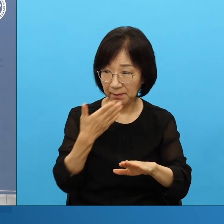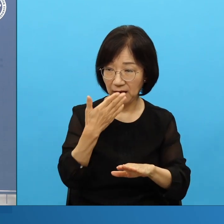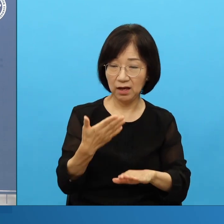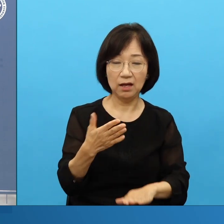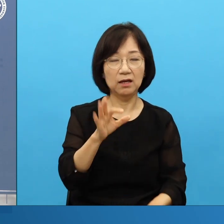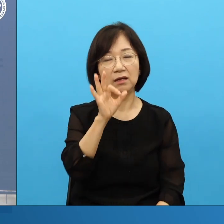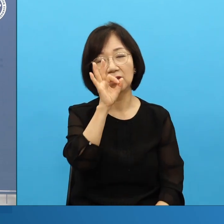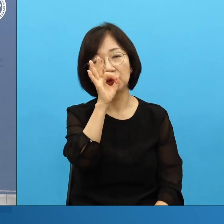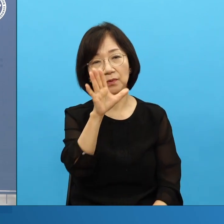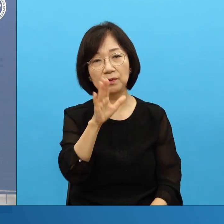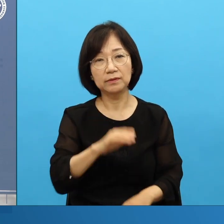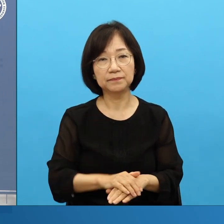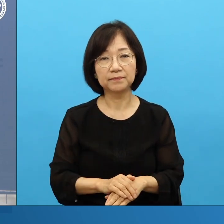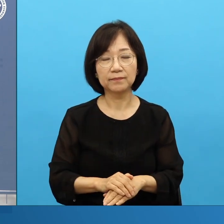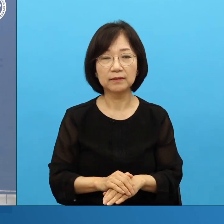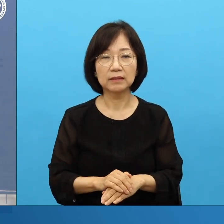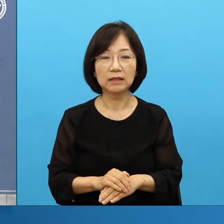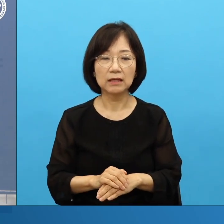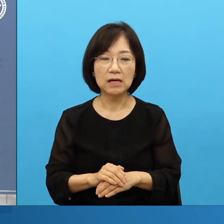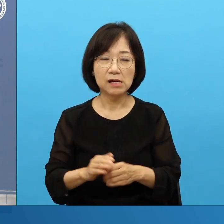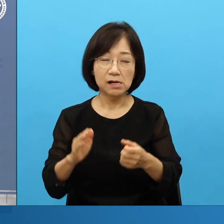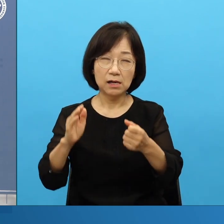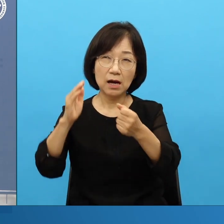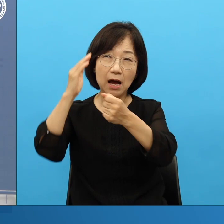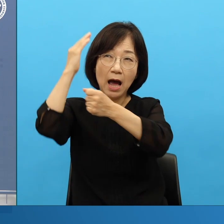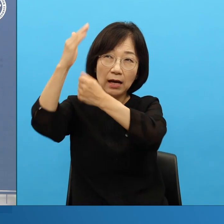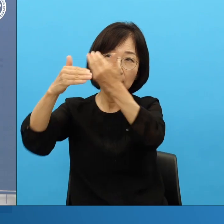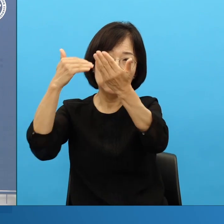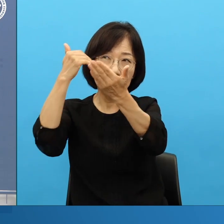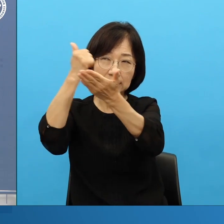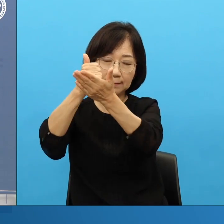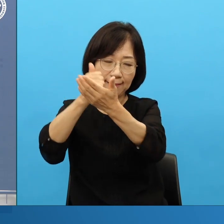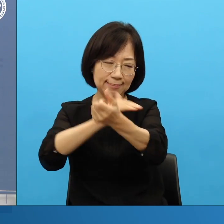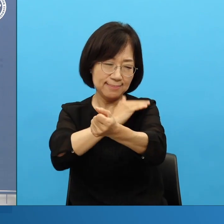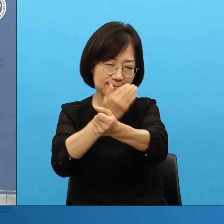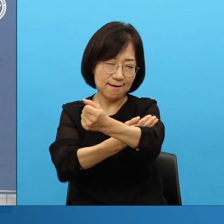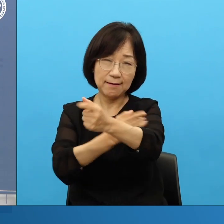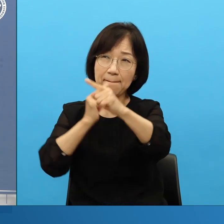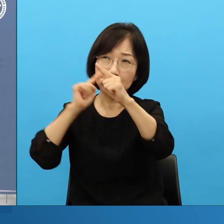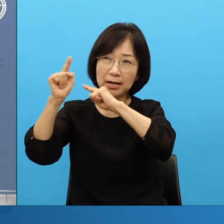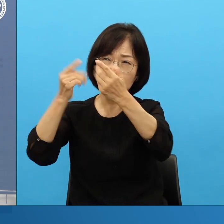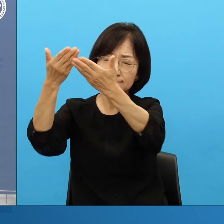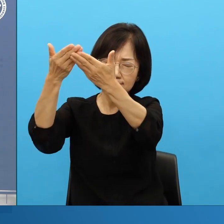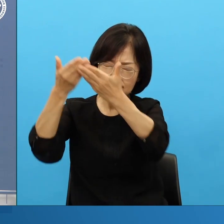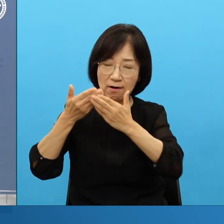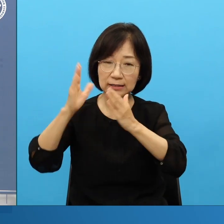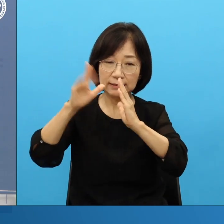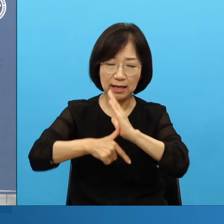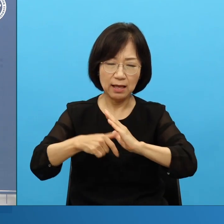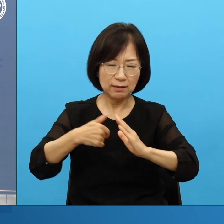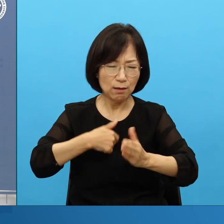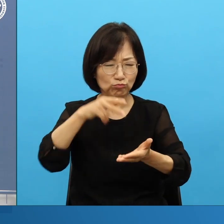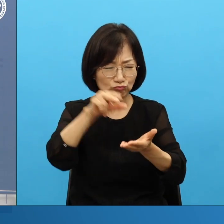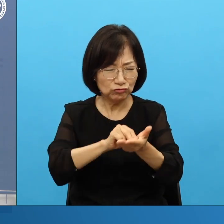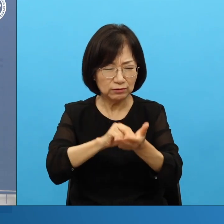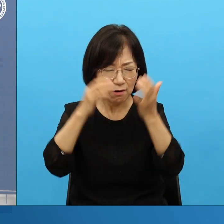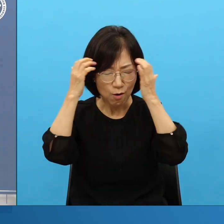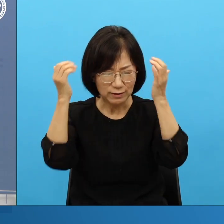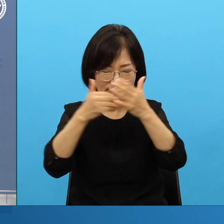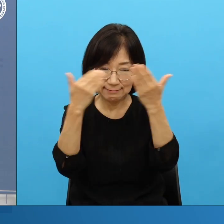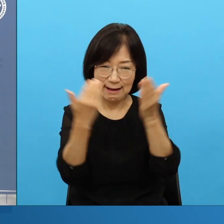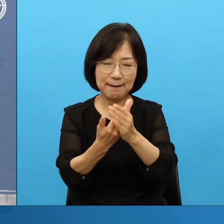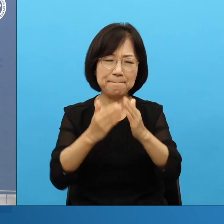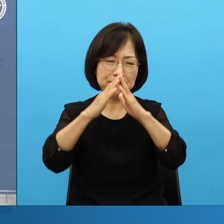능력의 말씀이 임했을 때 이 진을 파해버린다. It is only by the power of God's word that comes upon you when all these strongholds are demolished.